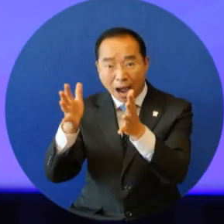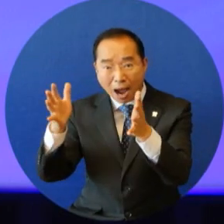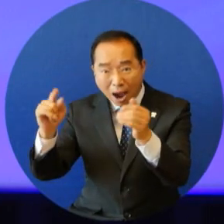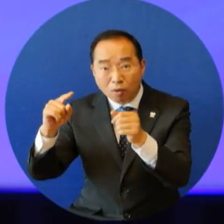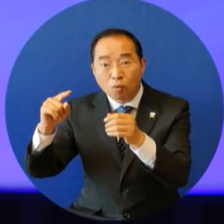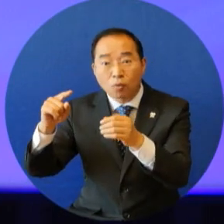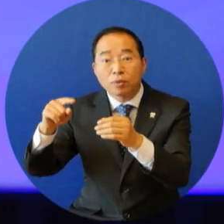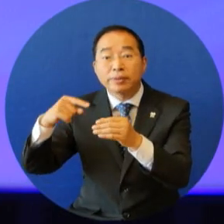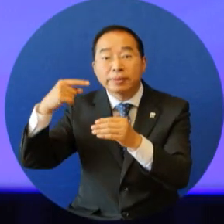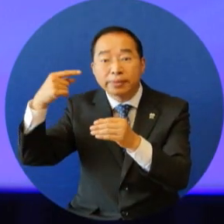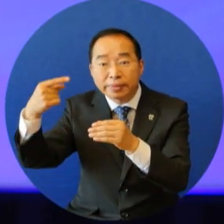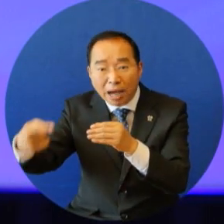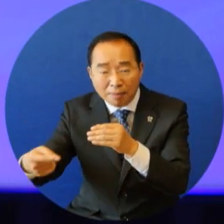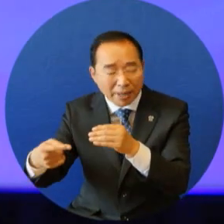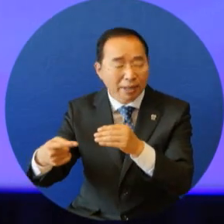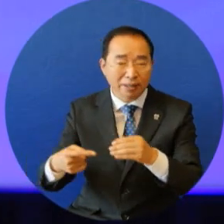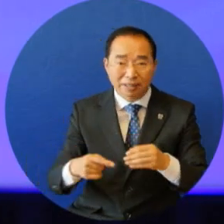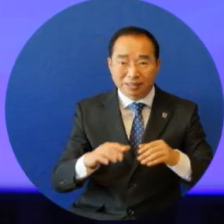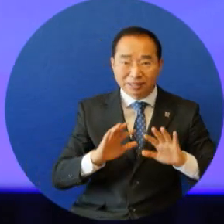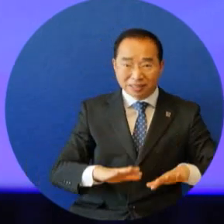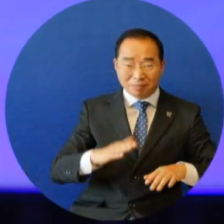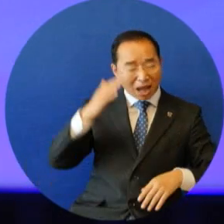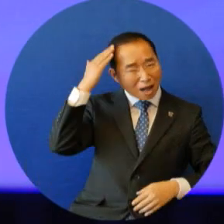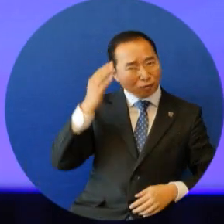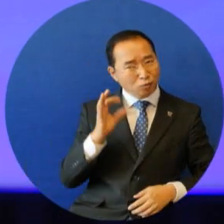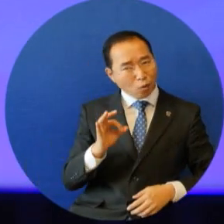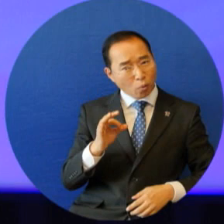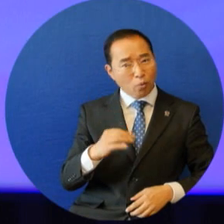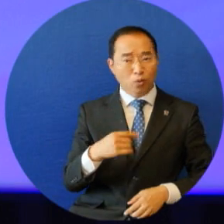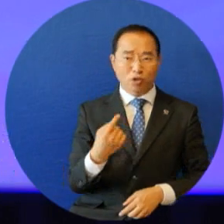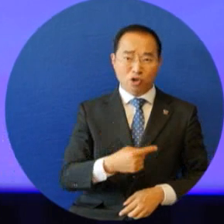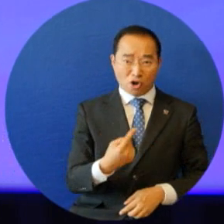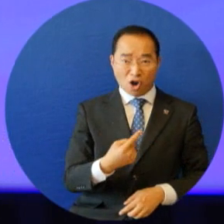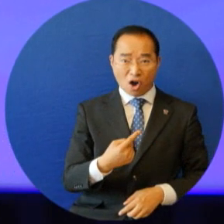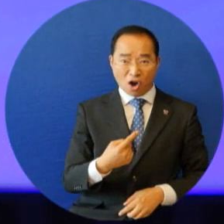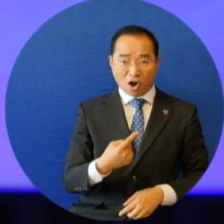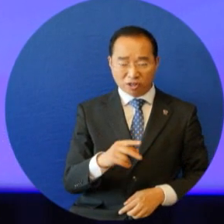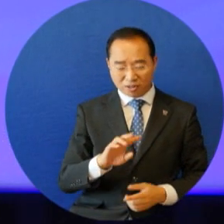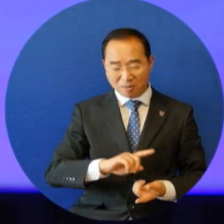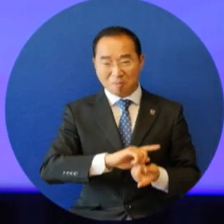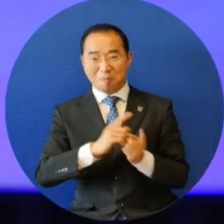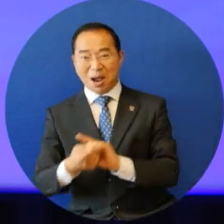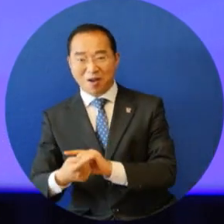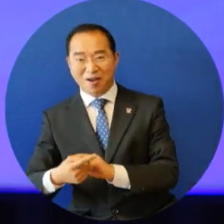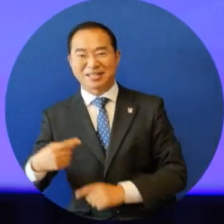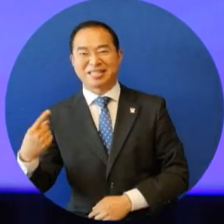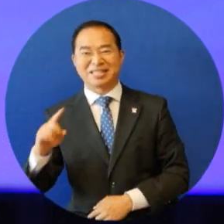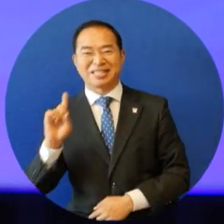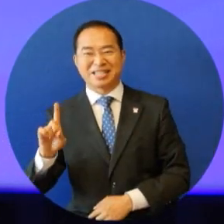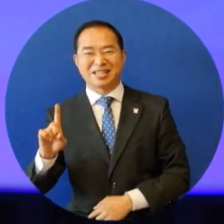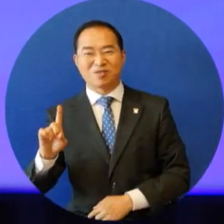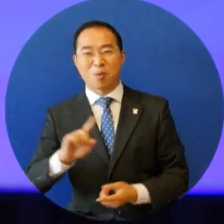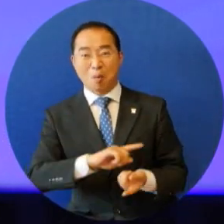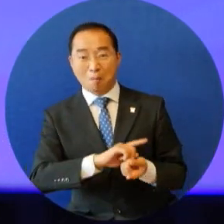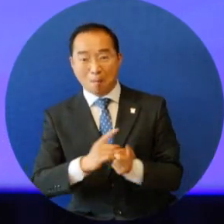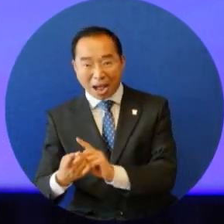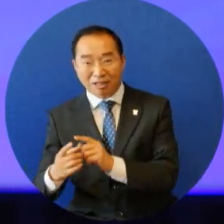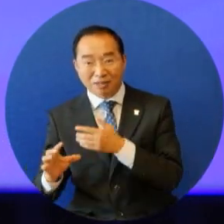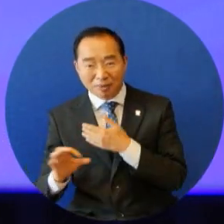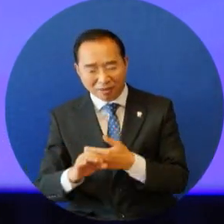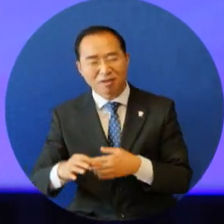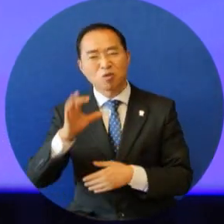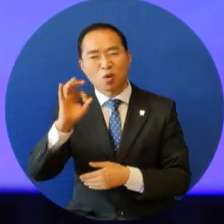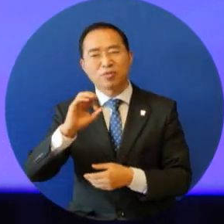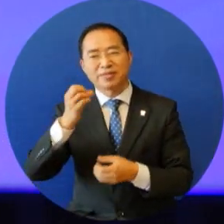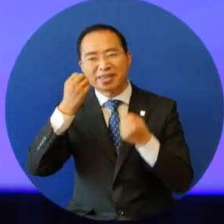화폐가 나오고 그다음에 그 리디미네이션이 나오면은 화폐 개혁이 급격하게